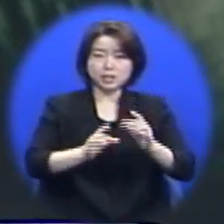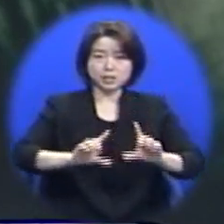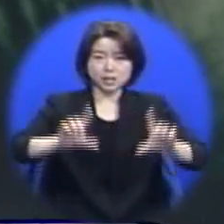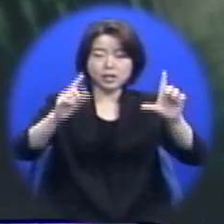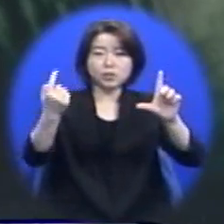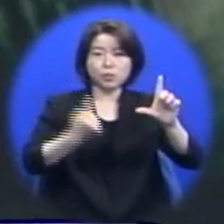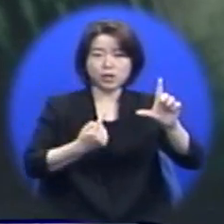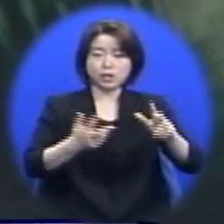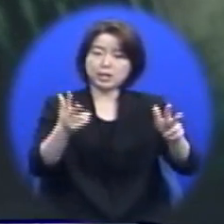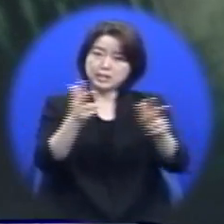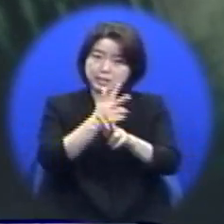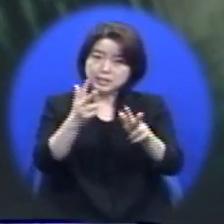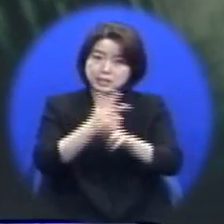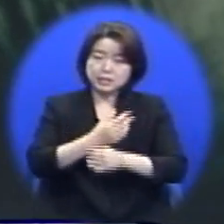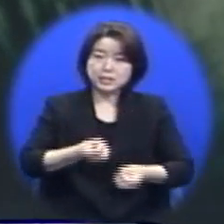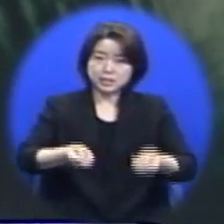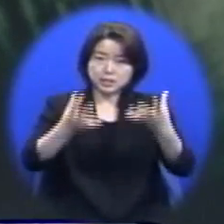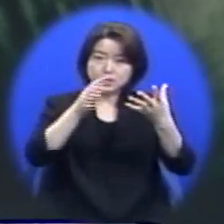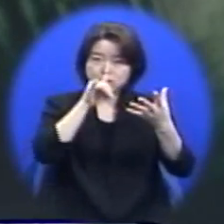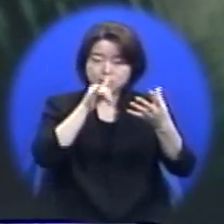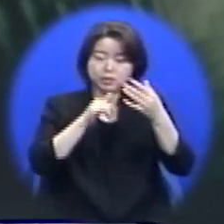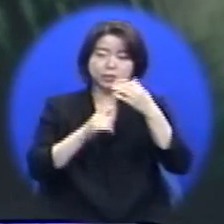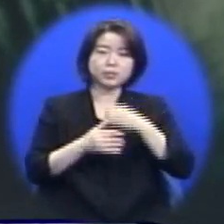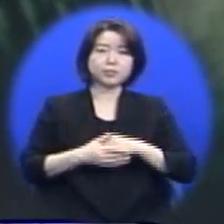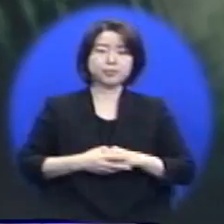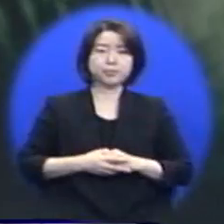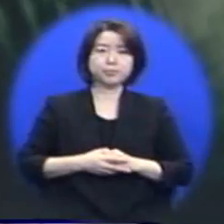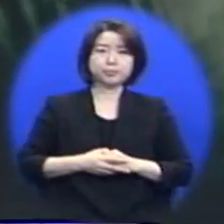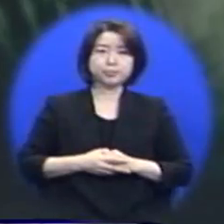그래서 칠칠절이라고 하고,